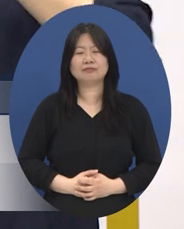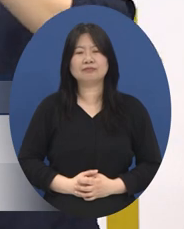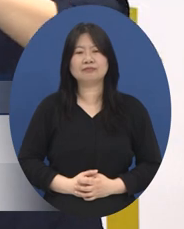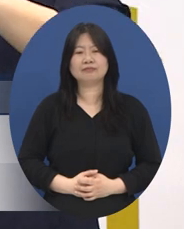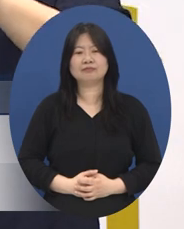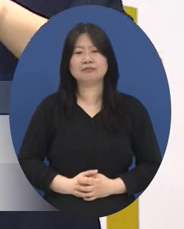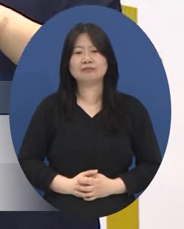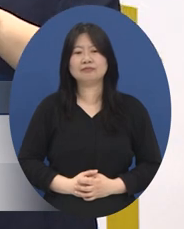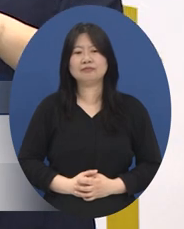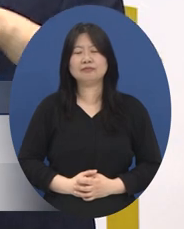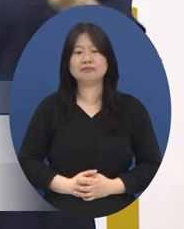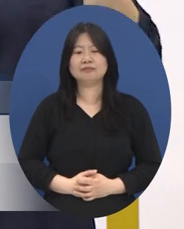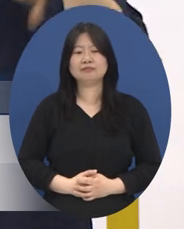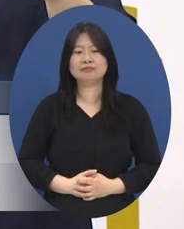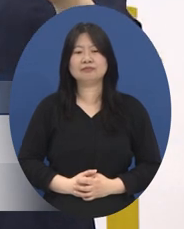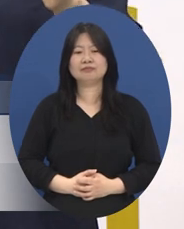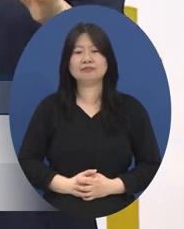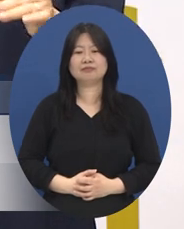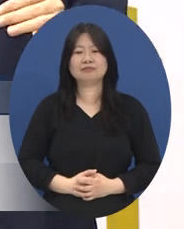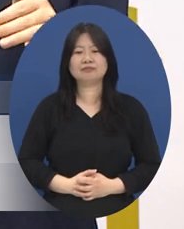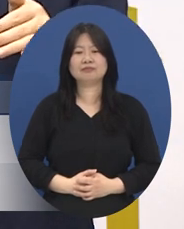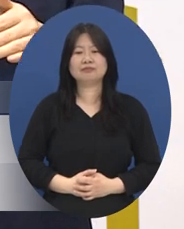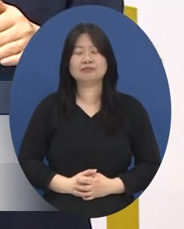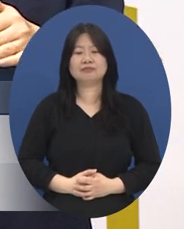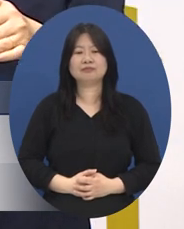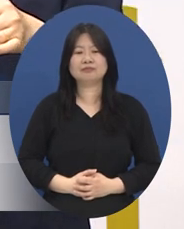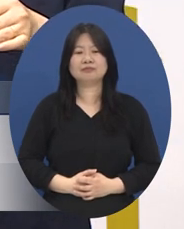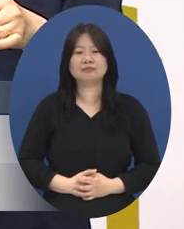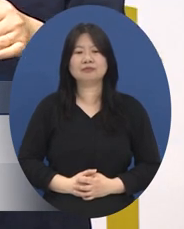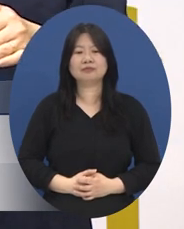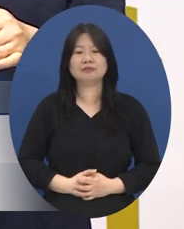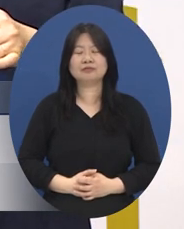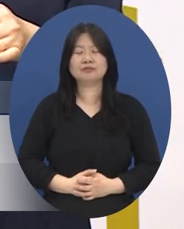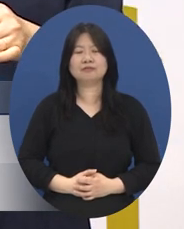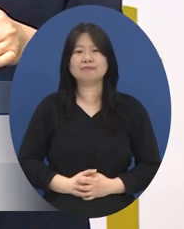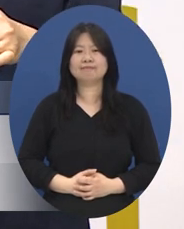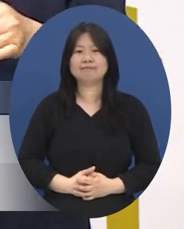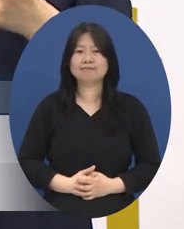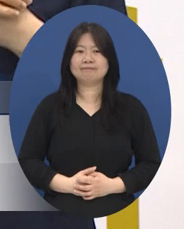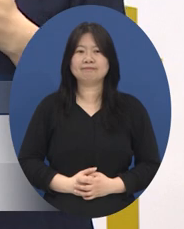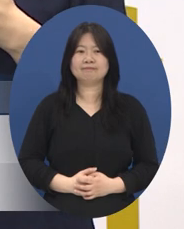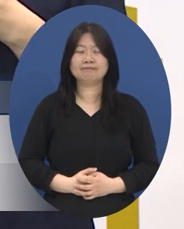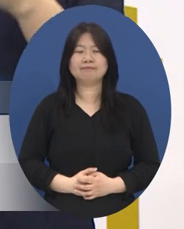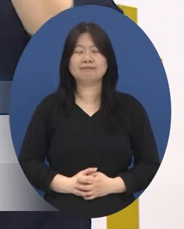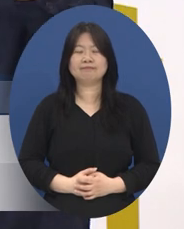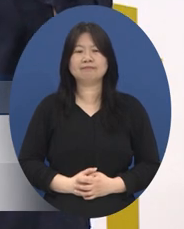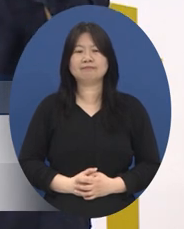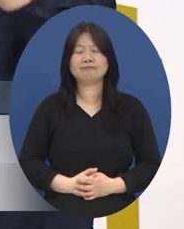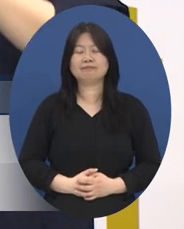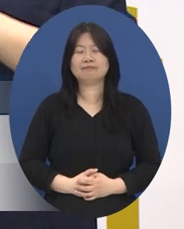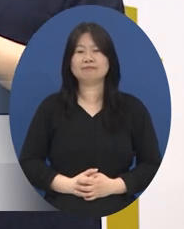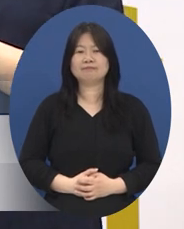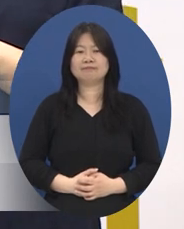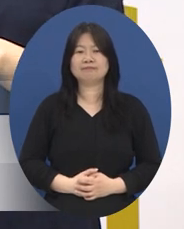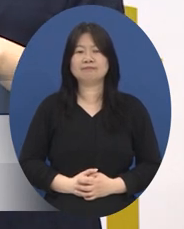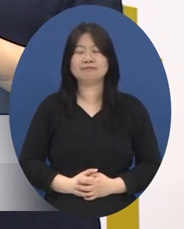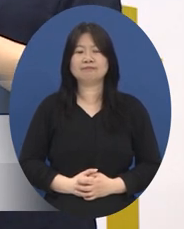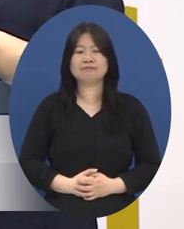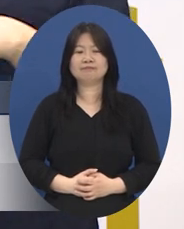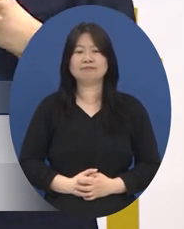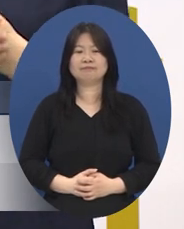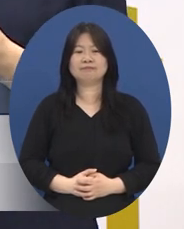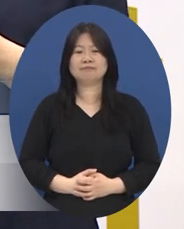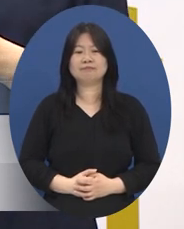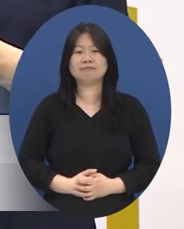보호 구역 내에 마속 단소 카메라 390 개 소 노란 신호등 453 개조 과속